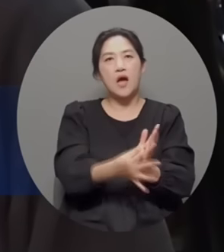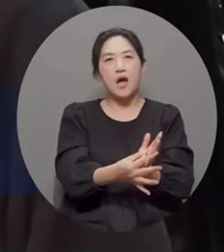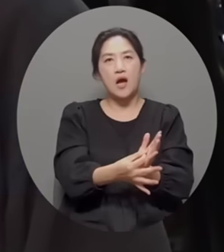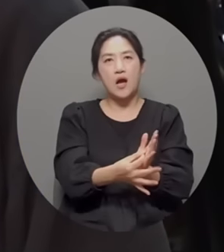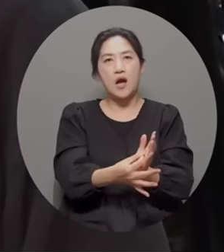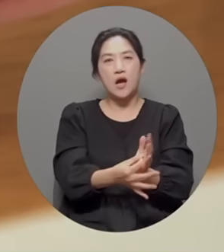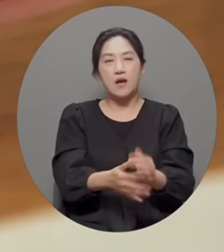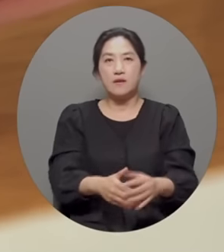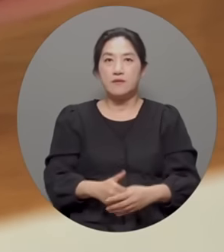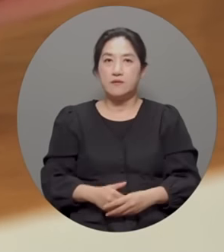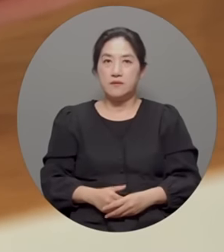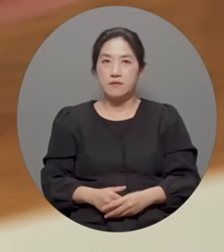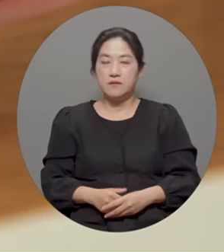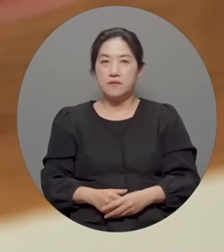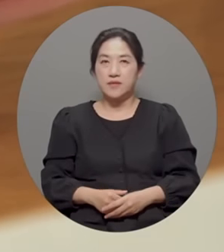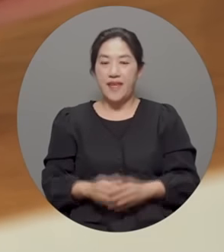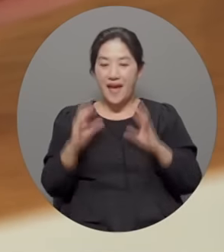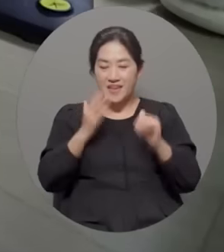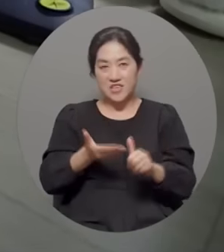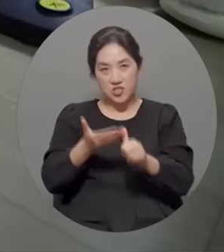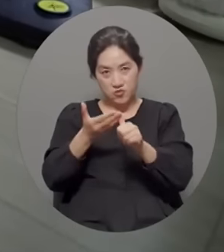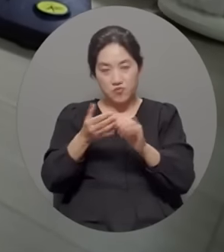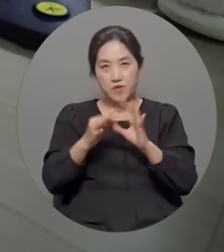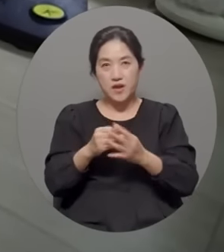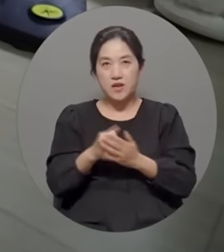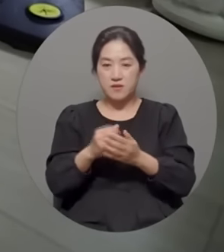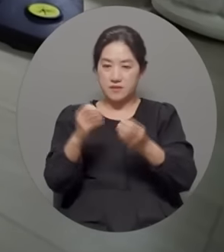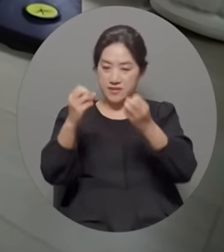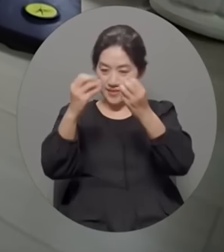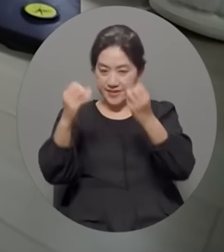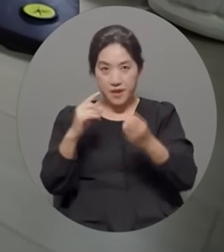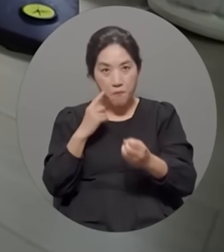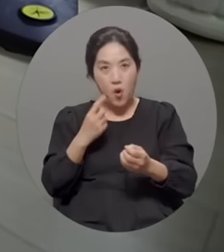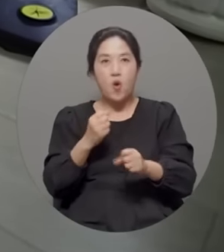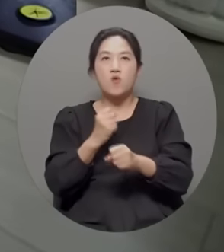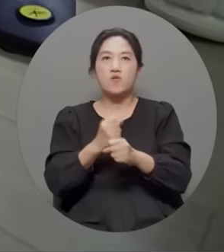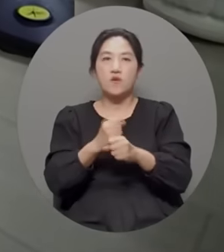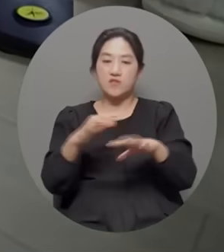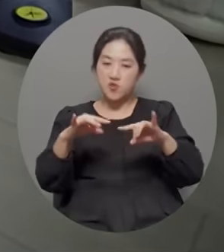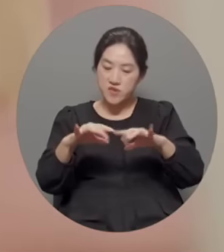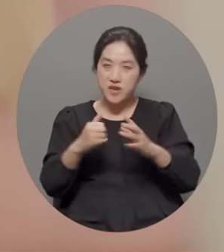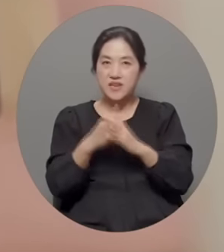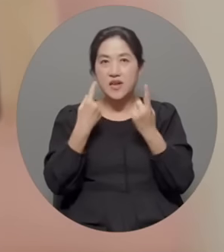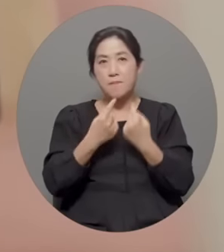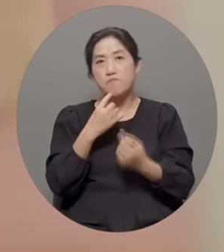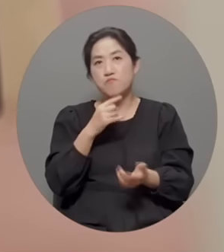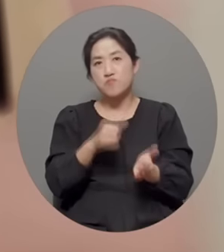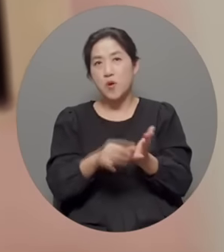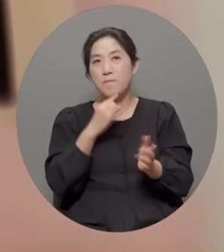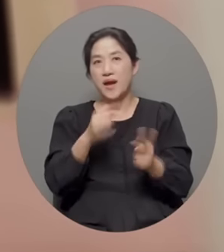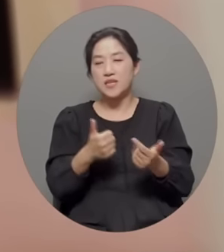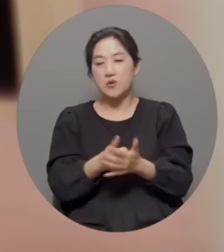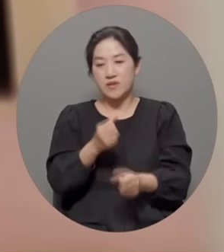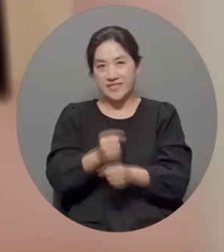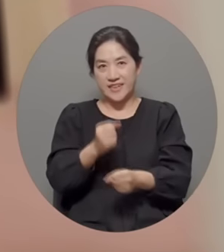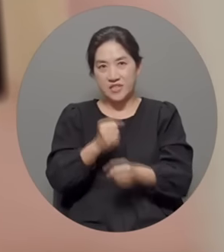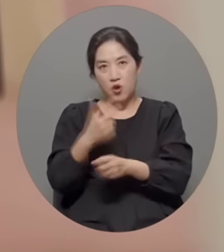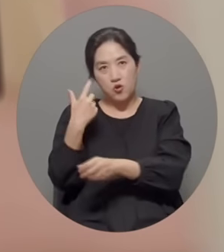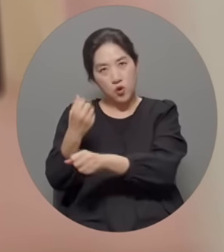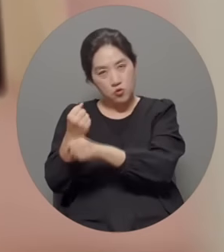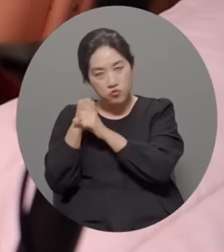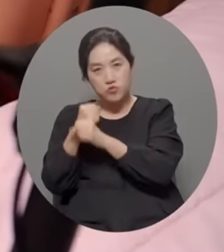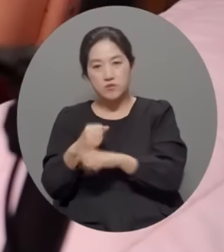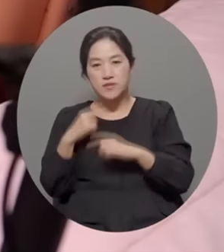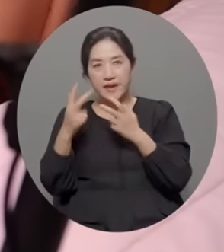있어요. 육아용품이나 장신구, 전자제품 등 개인 물품에 그치는 게 아니라 제조업이나 연구실,